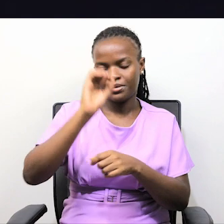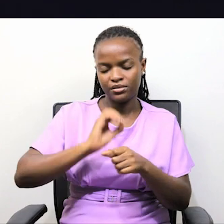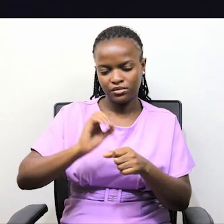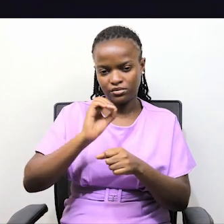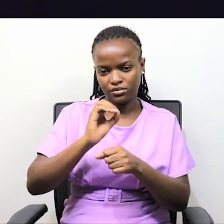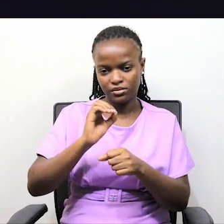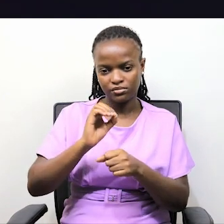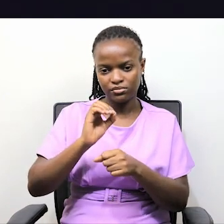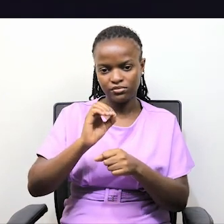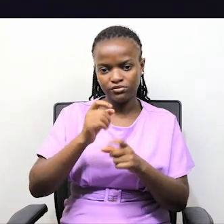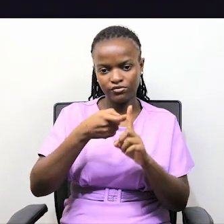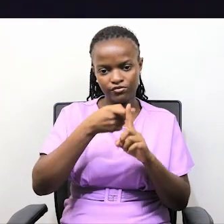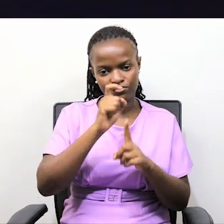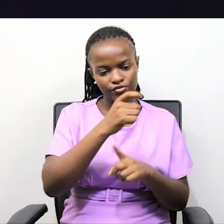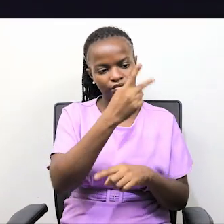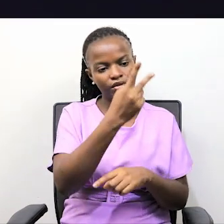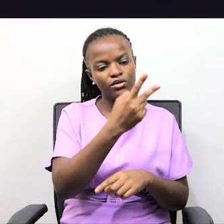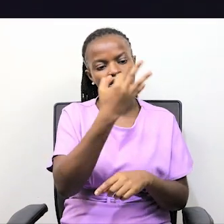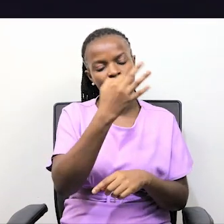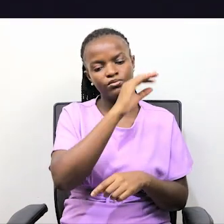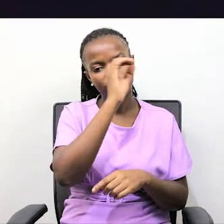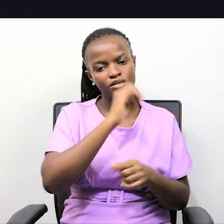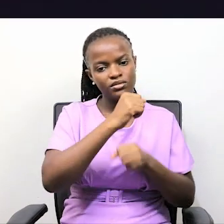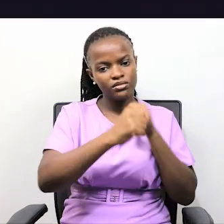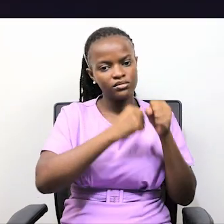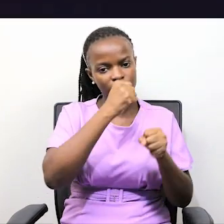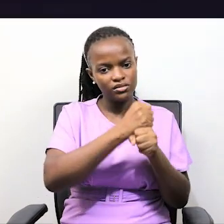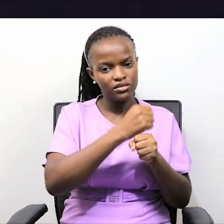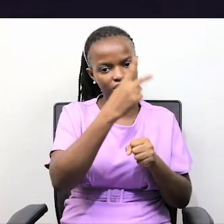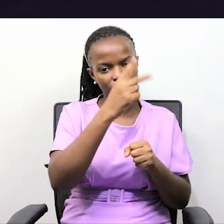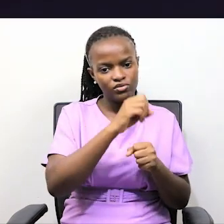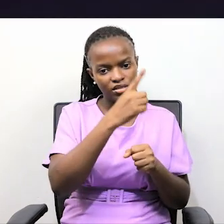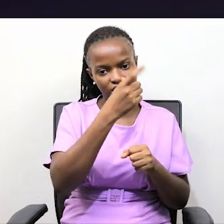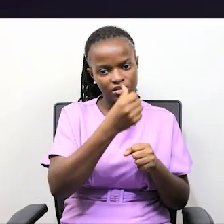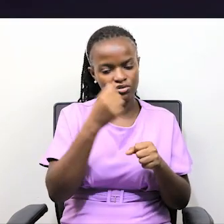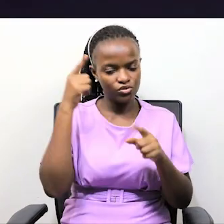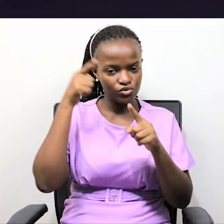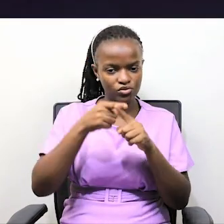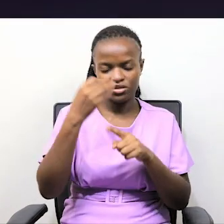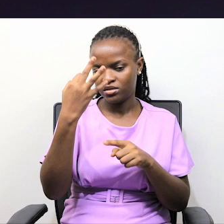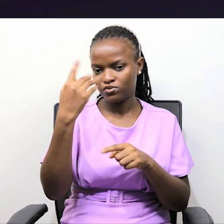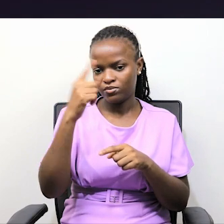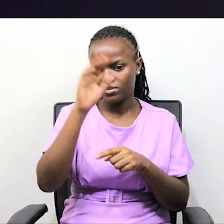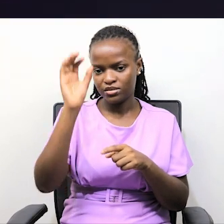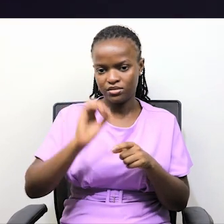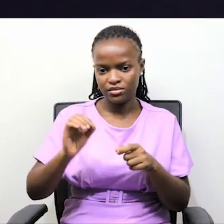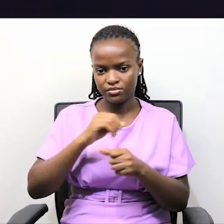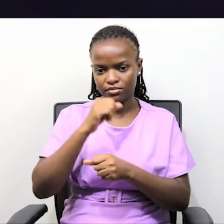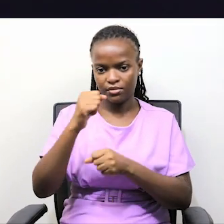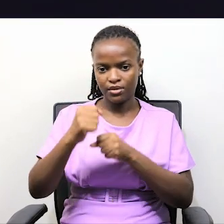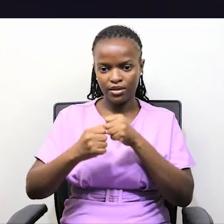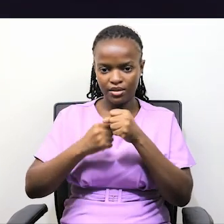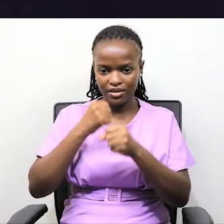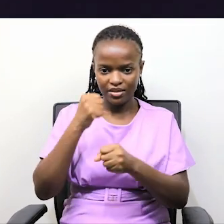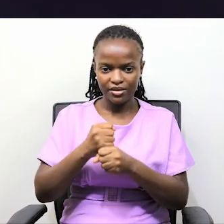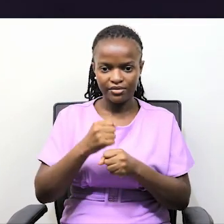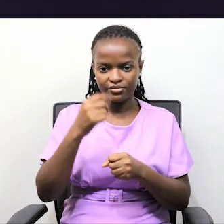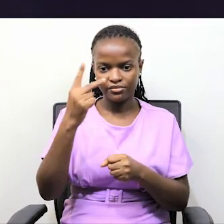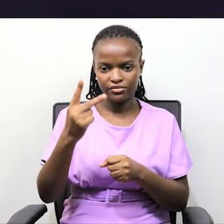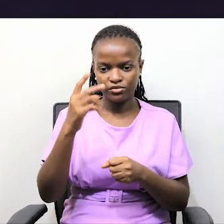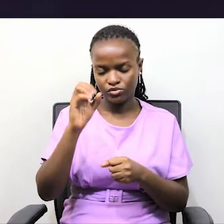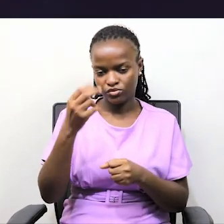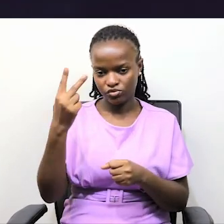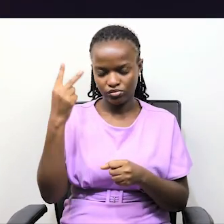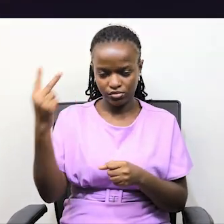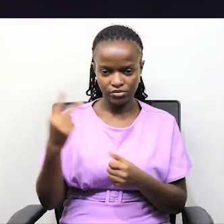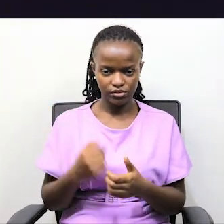pourcentage, passant de 23% en 2015, 31% en